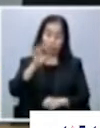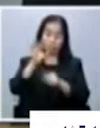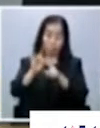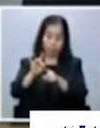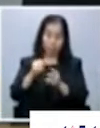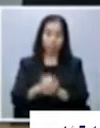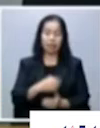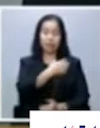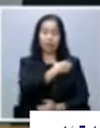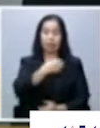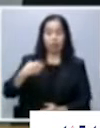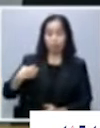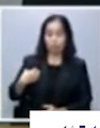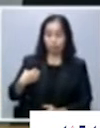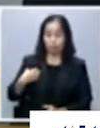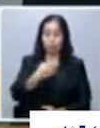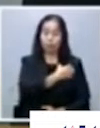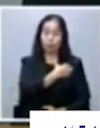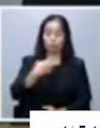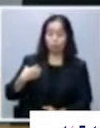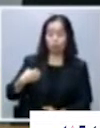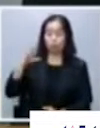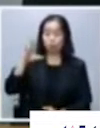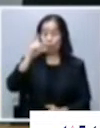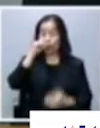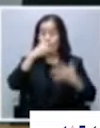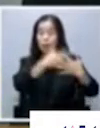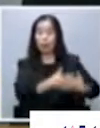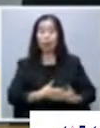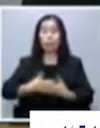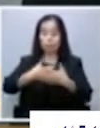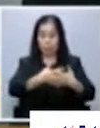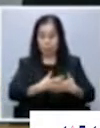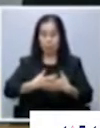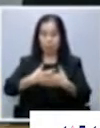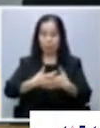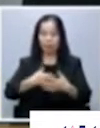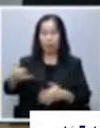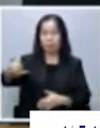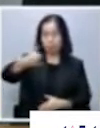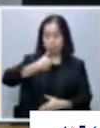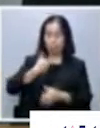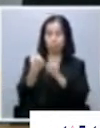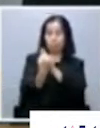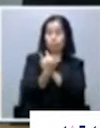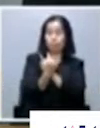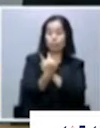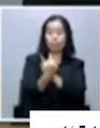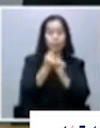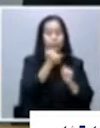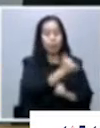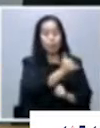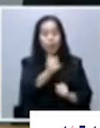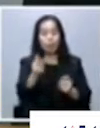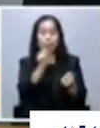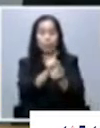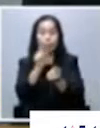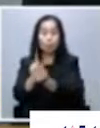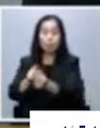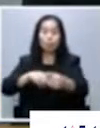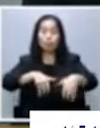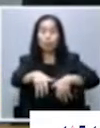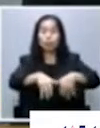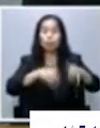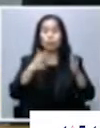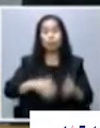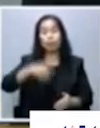ครราชทูตเลขาเอกของประเทศสหรัฐอเมริกาและคณะลงพื้นที่พบกับผู้ดำเนินกิจกรรมทางการเมืองคือประชาชนคนไทย